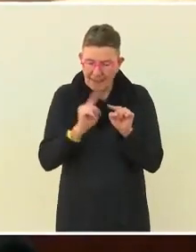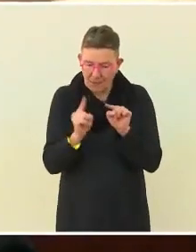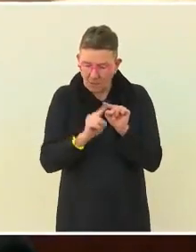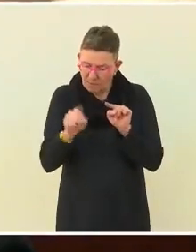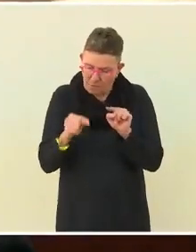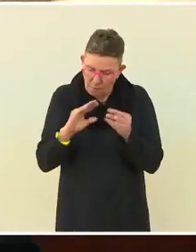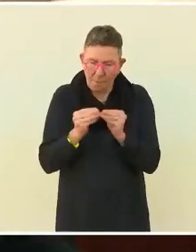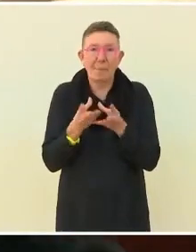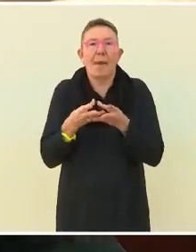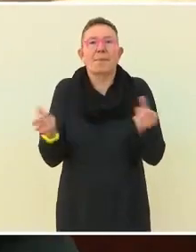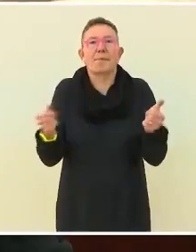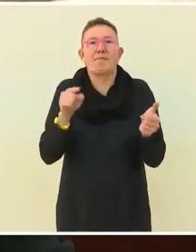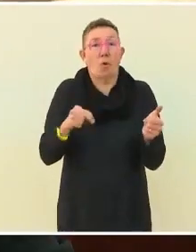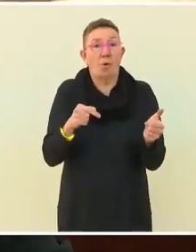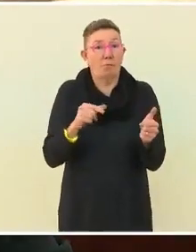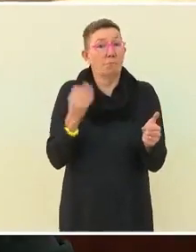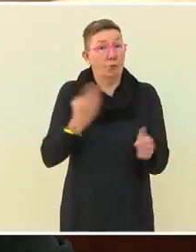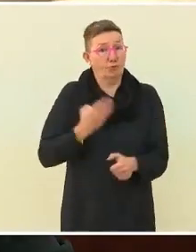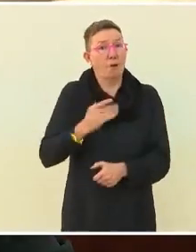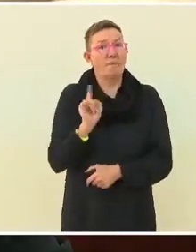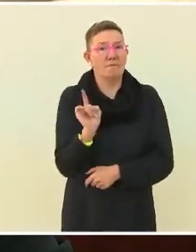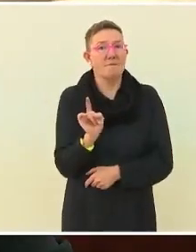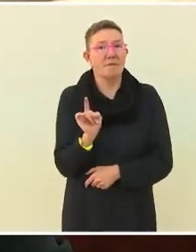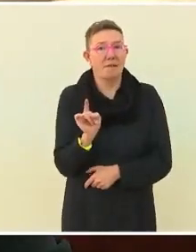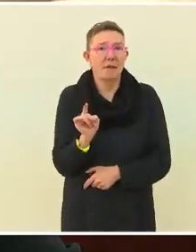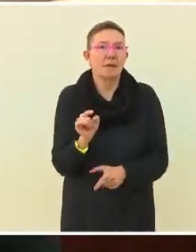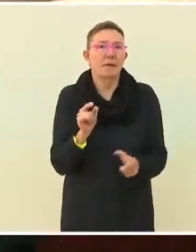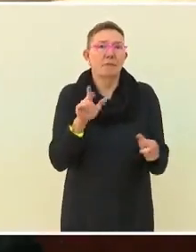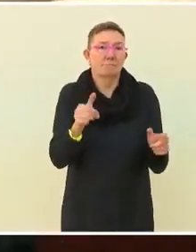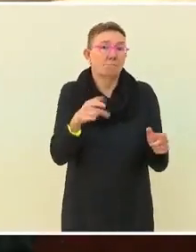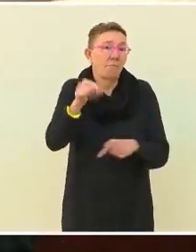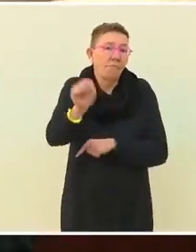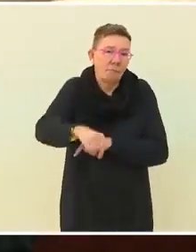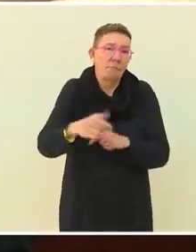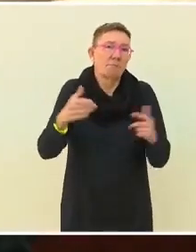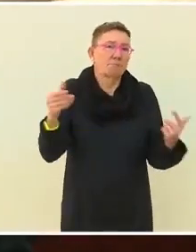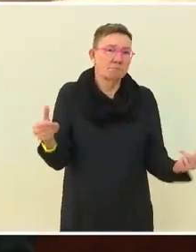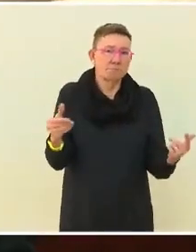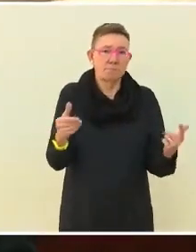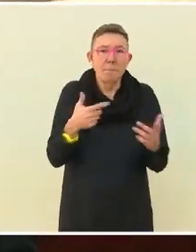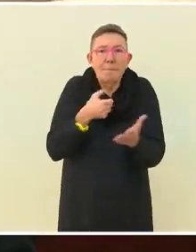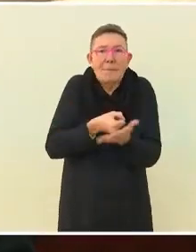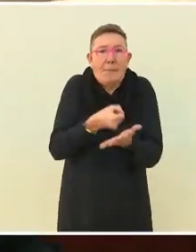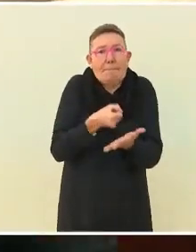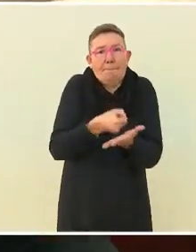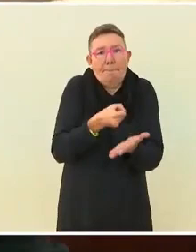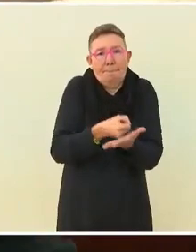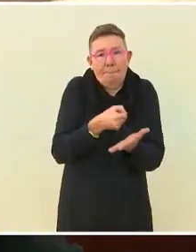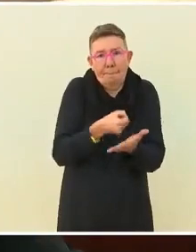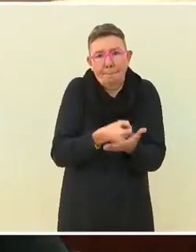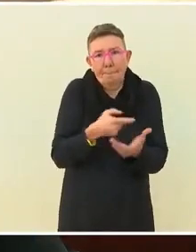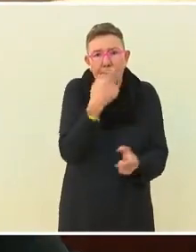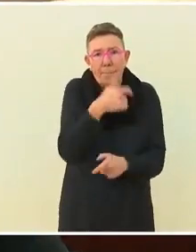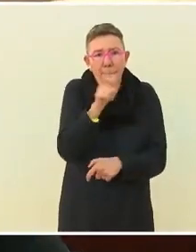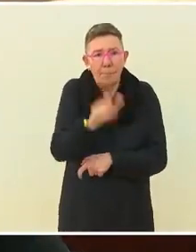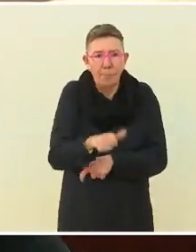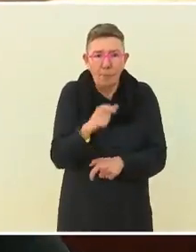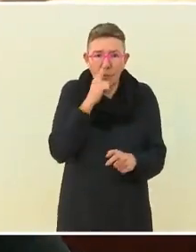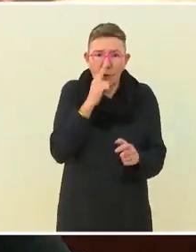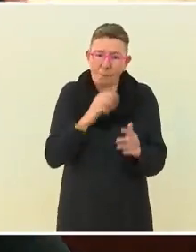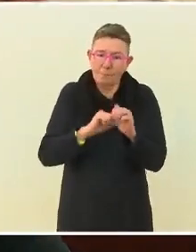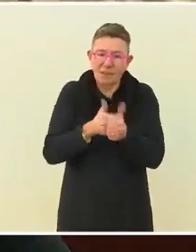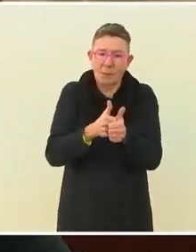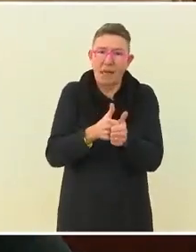en a besoin. Il est donc indispensable que soit confirmée à minima la possibilité d'une prise de plainte